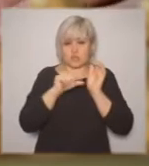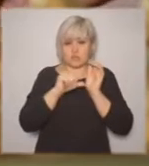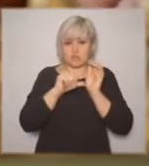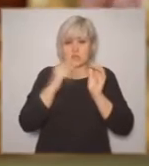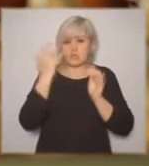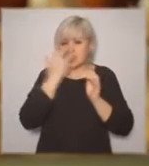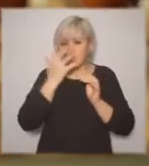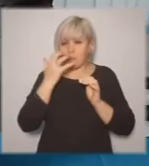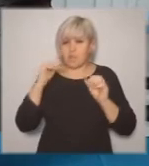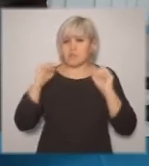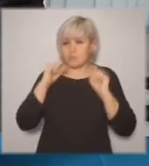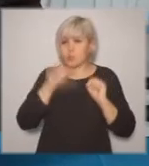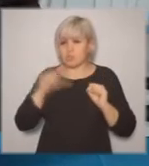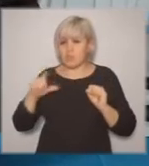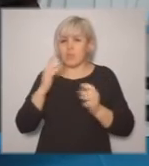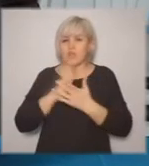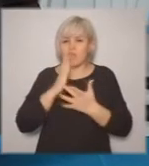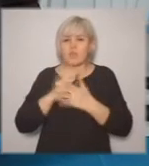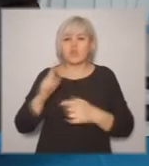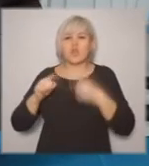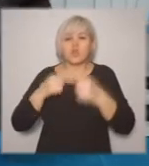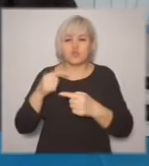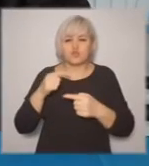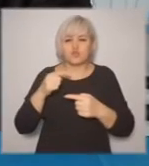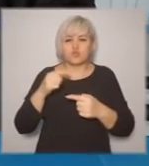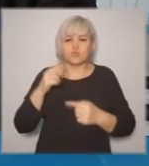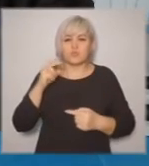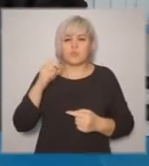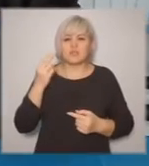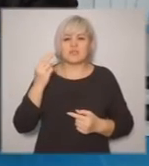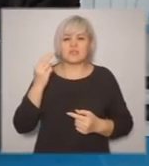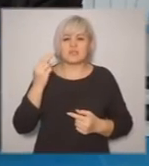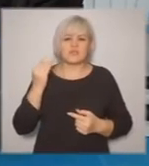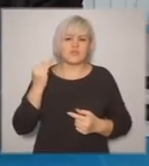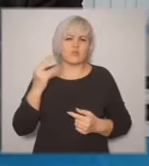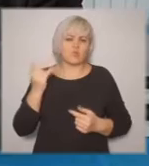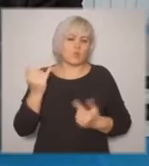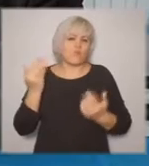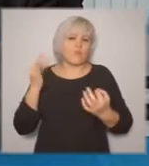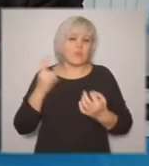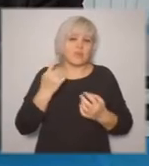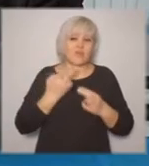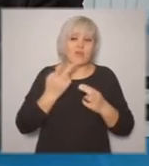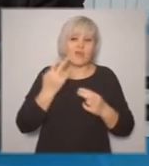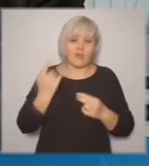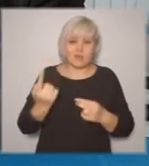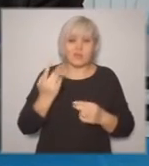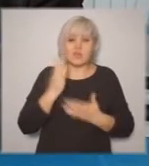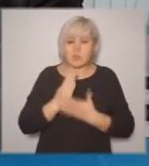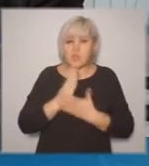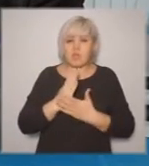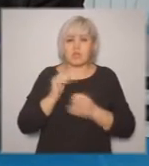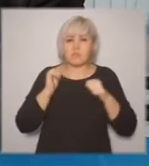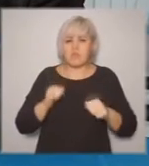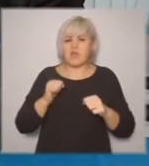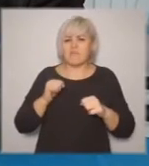G8, F6. Слепые спортсмены имеют следующую специфику. Во-первых, они имеют право трогать